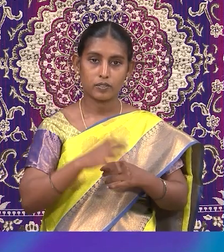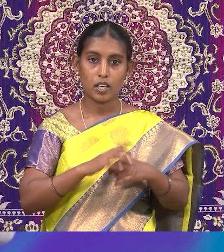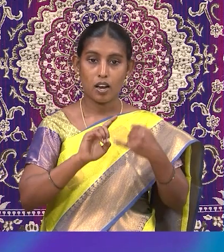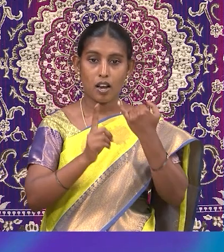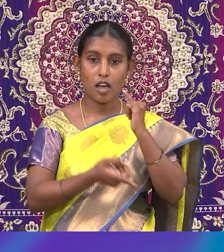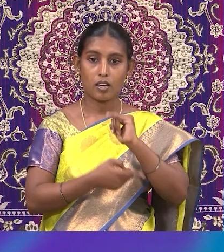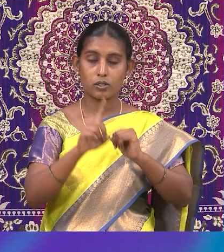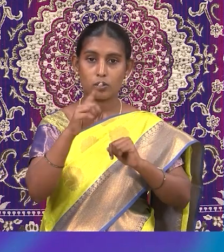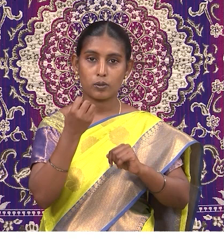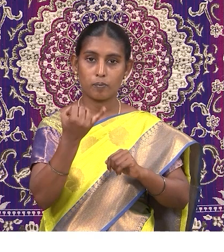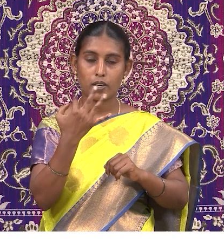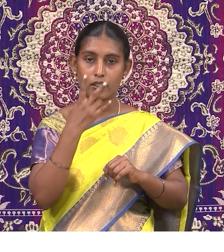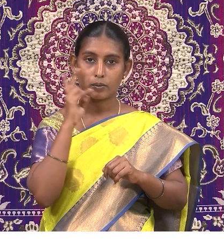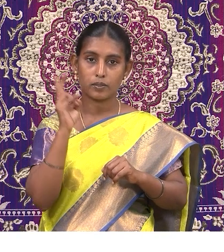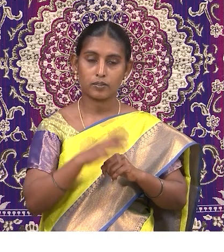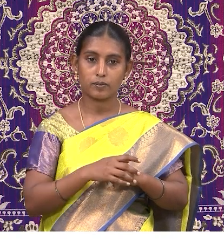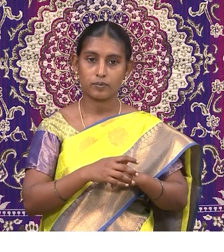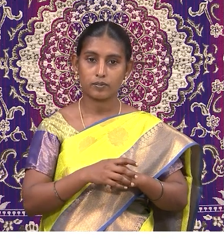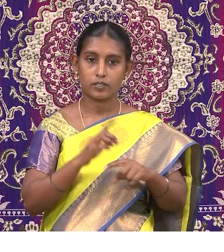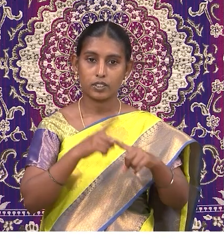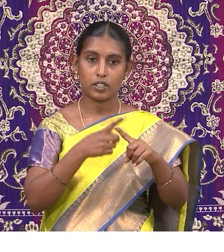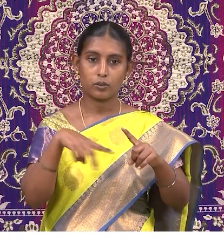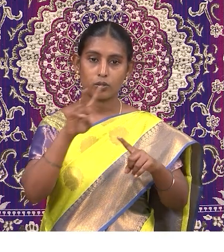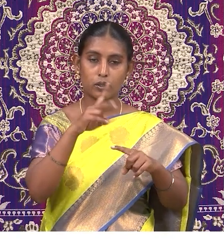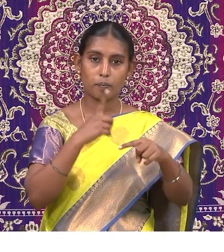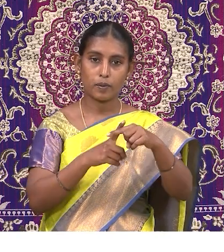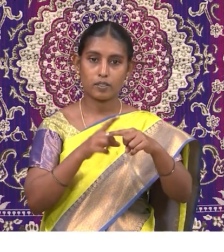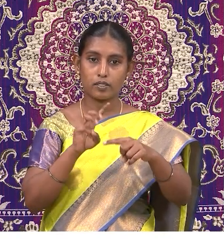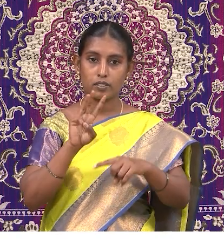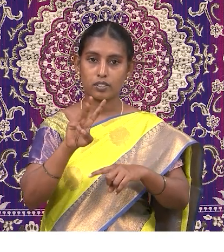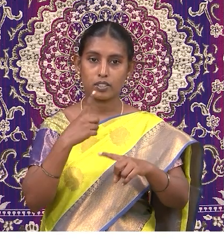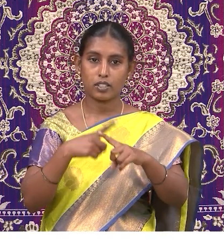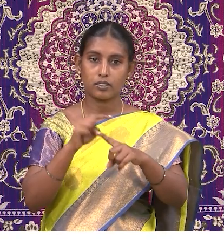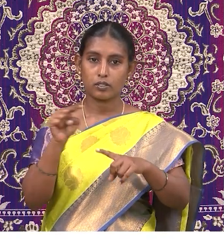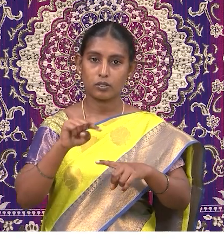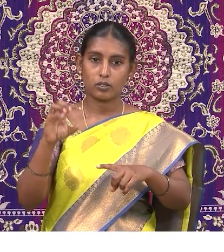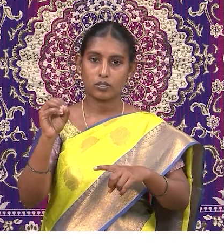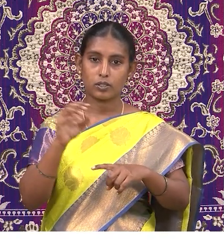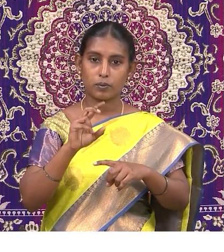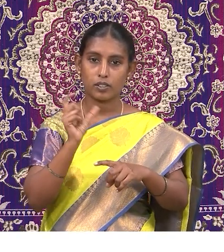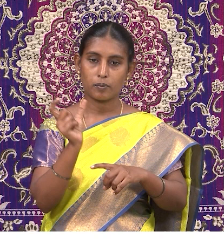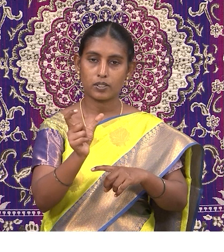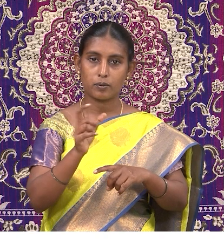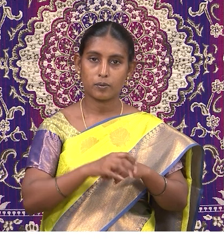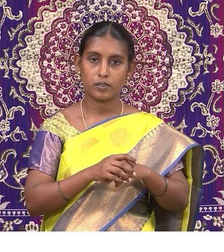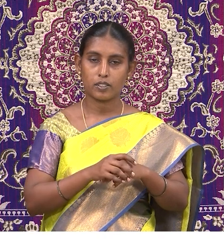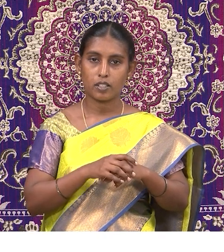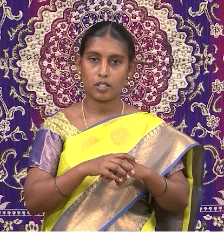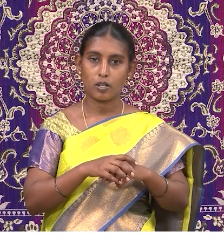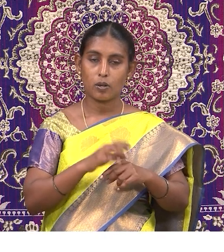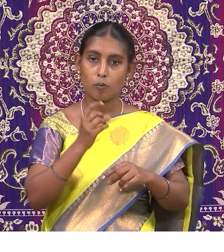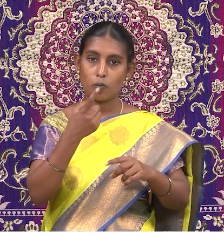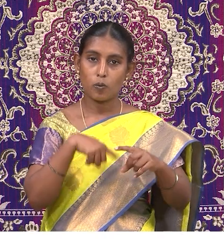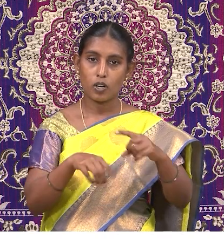கணக்கு பார்க்கலாம் பாருங்கள். எக்ஸ் ஸ்கொயர்ட் ப்ளஸ் த்ரீ எக்ஸ் ஈக்குவல் ஜீரோ என்ற இருபடி சமன்பாட்டின்